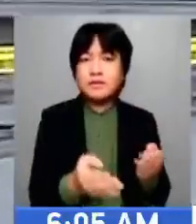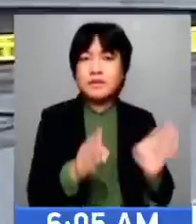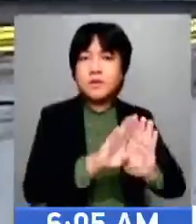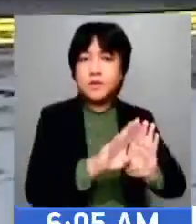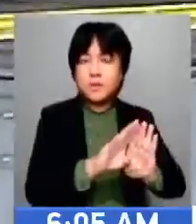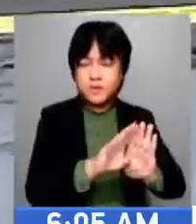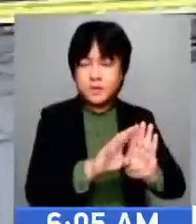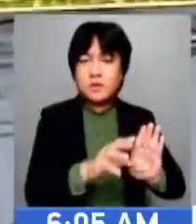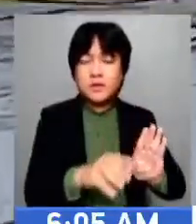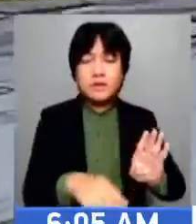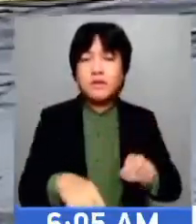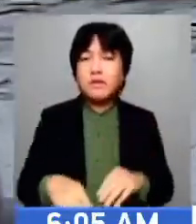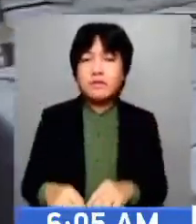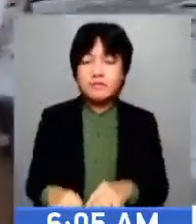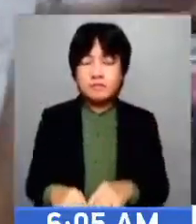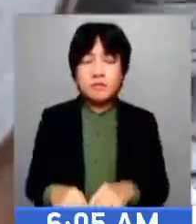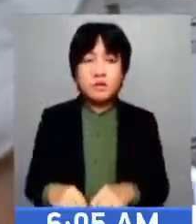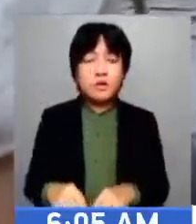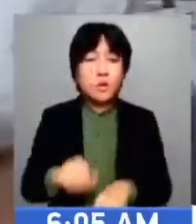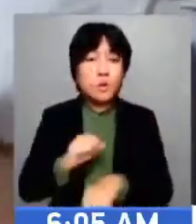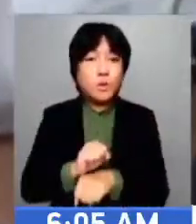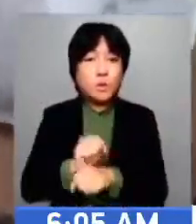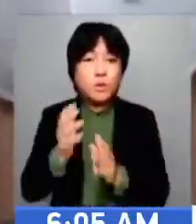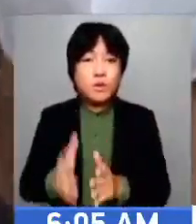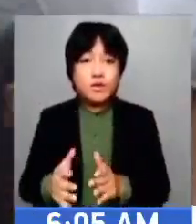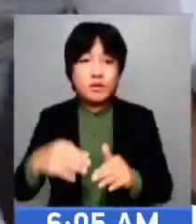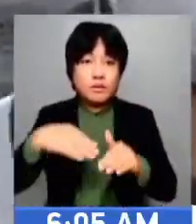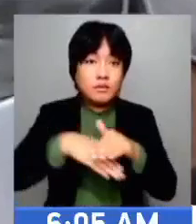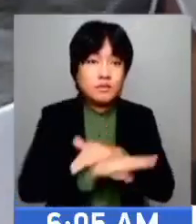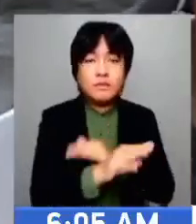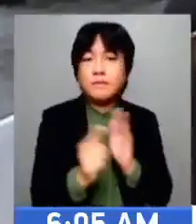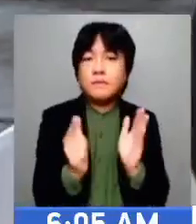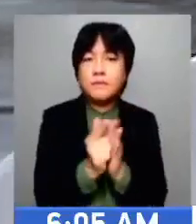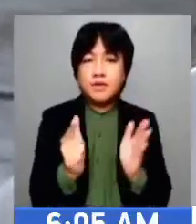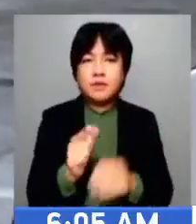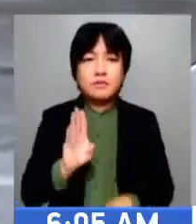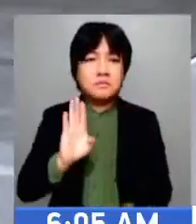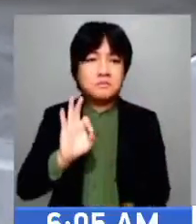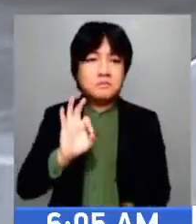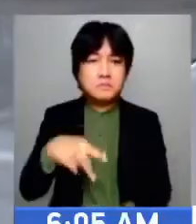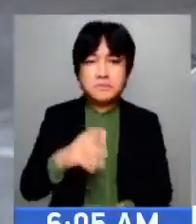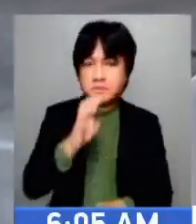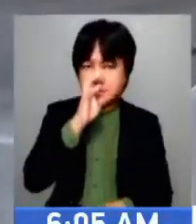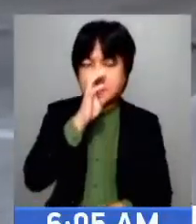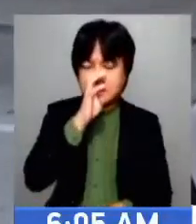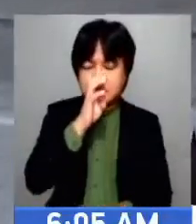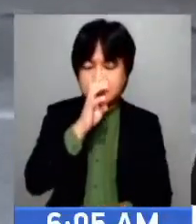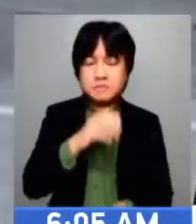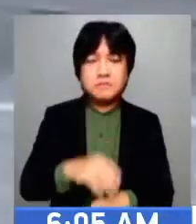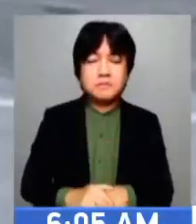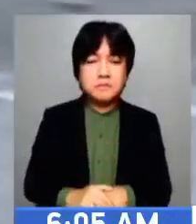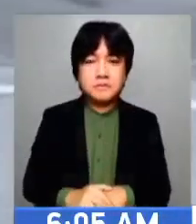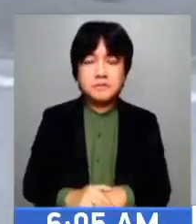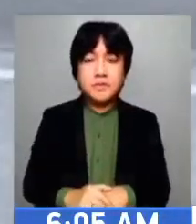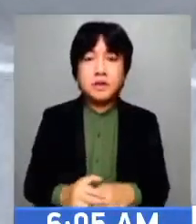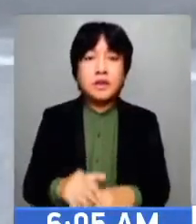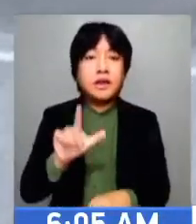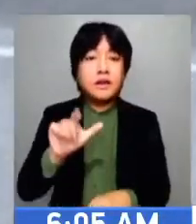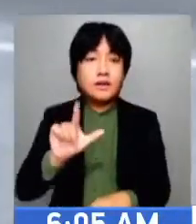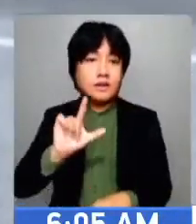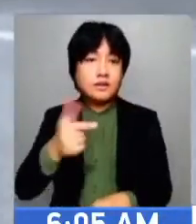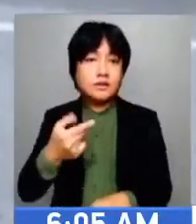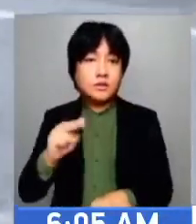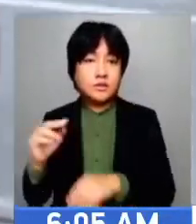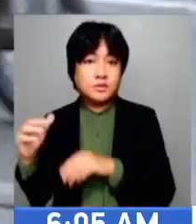yung mga empleyado na makabalik dyan ng mga tauhan ng Bureau of Fire Protection. Ngayong umaga po, muling babalik dito yung mga kinatawan ng LGU, particular yung mga taga